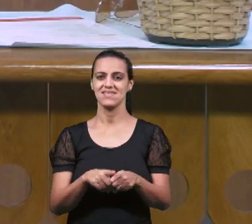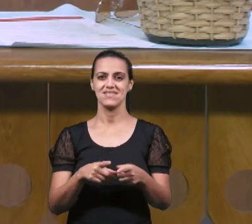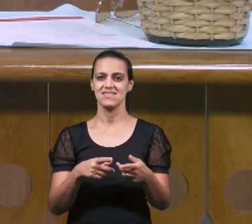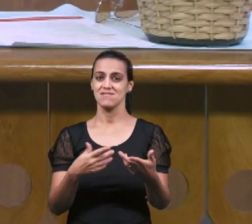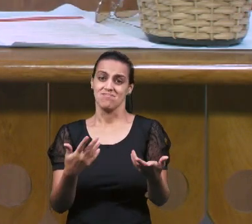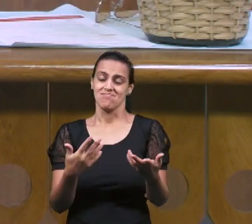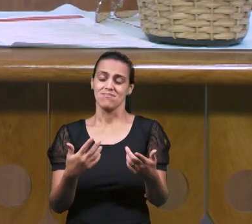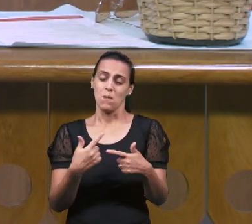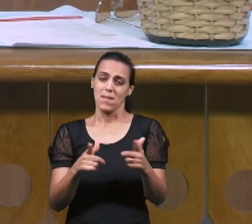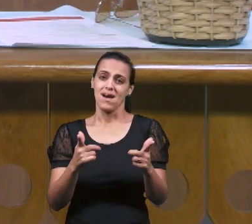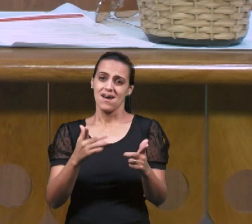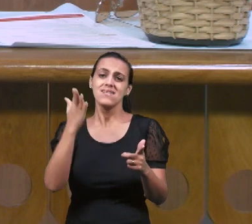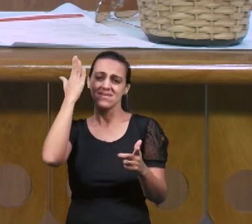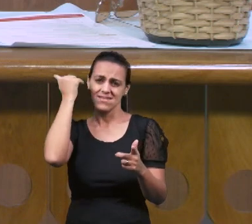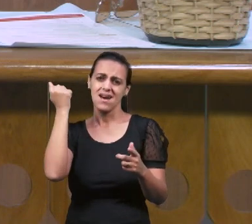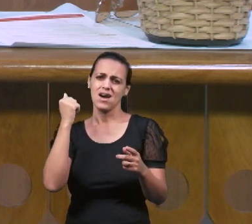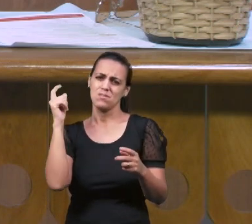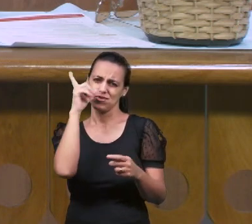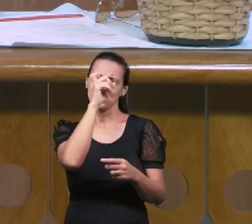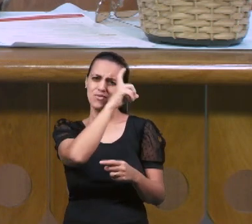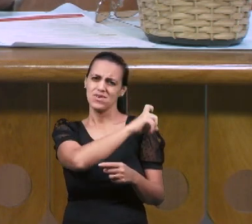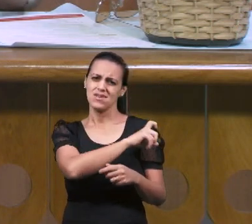etc. Pour finir ici,